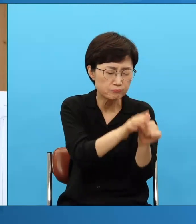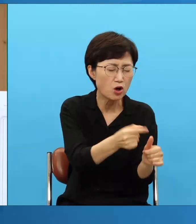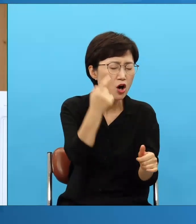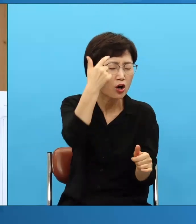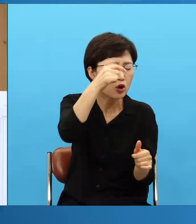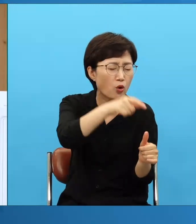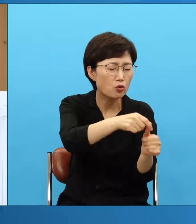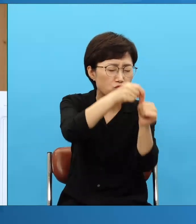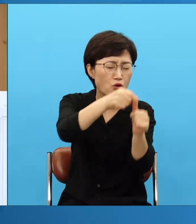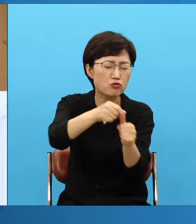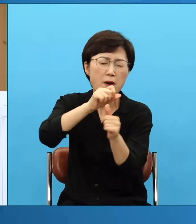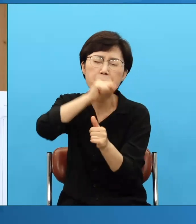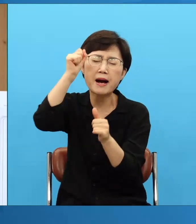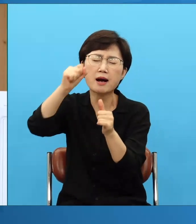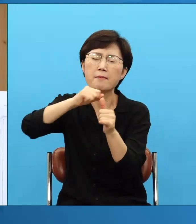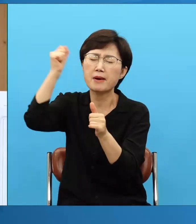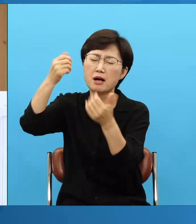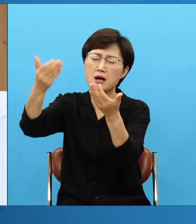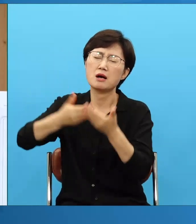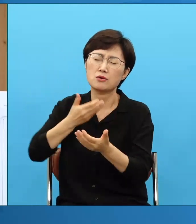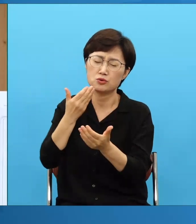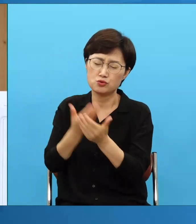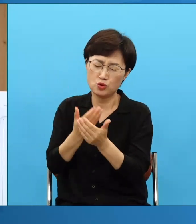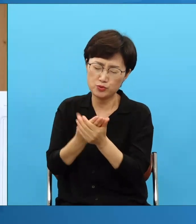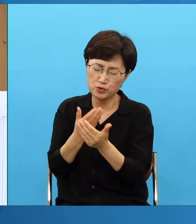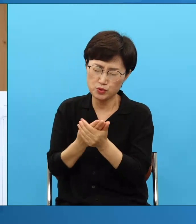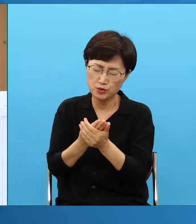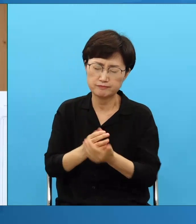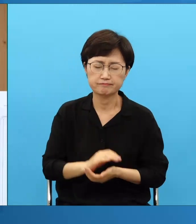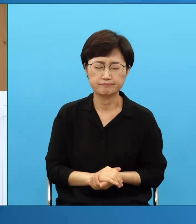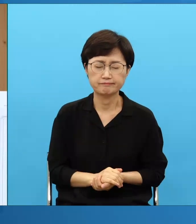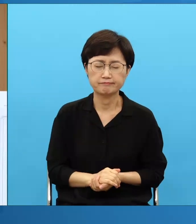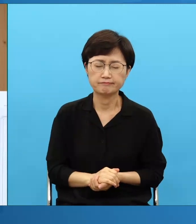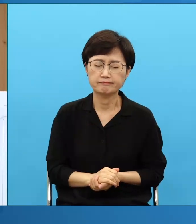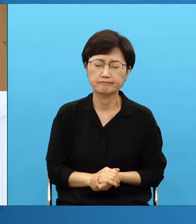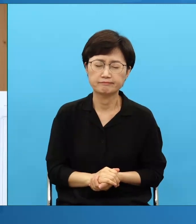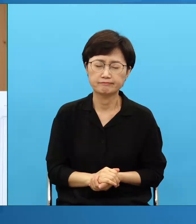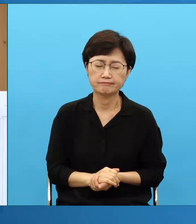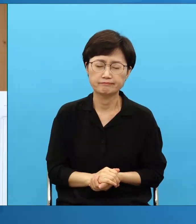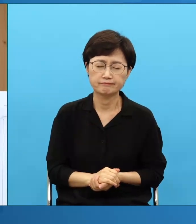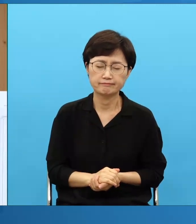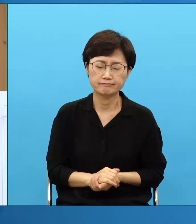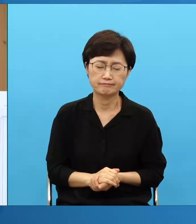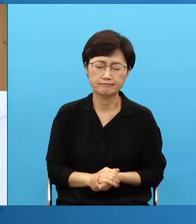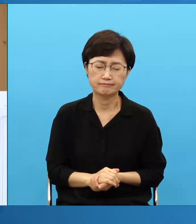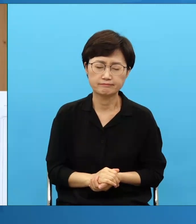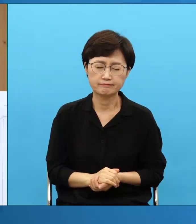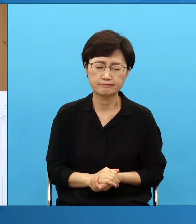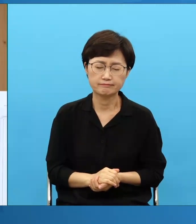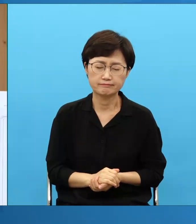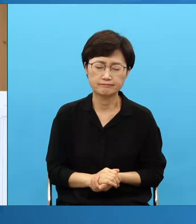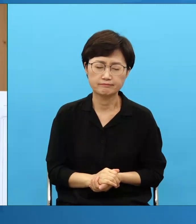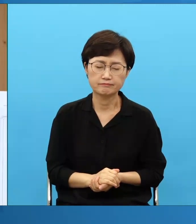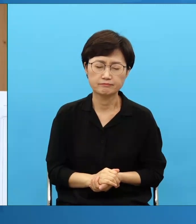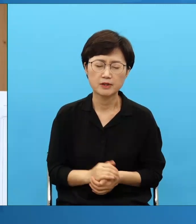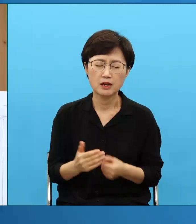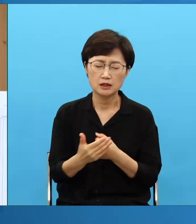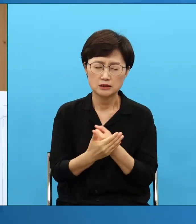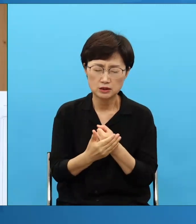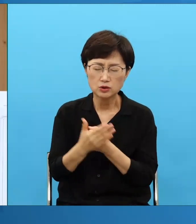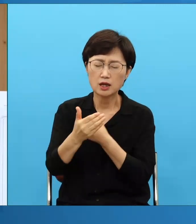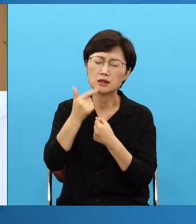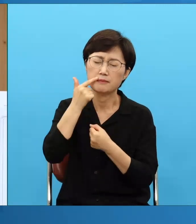become the witnesses who save the field as the one who has the power of the gospel so that all and any problem turns into a blessing. 은혜로우신 하나님